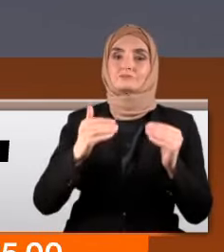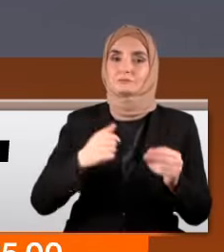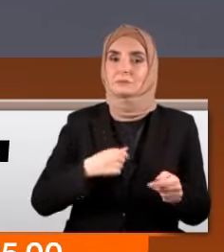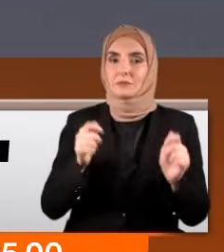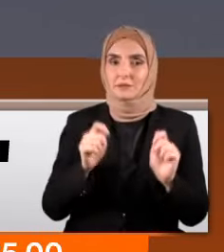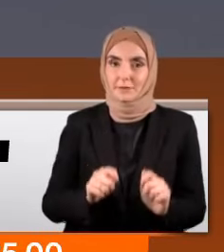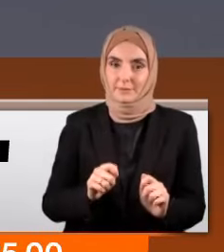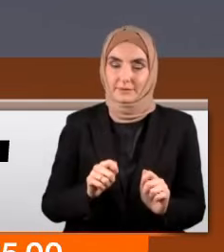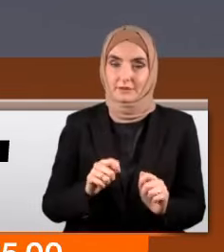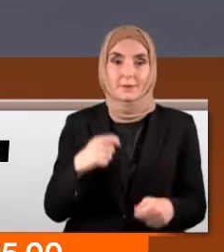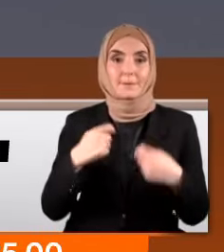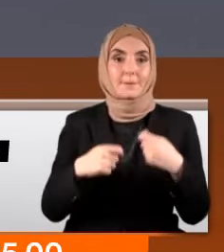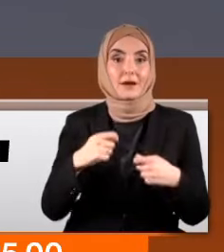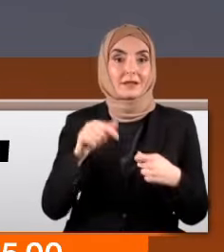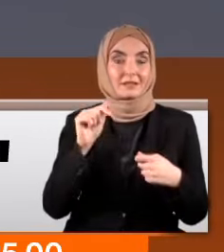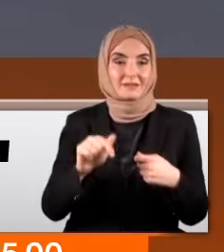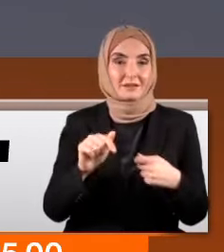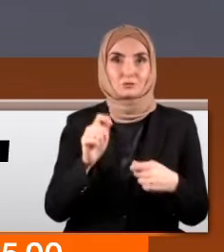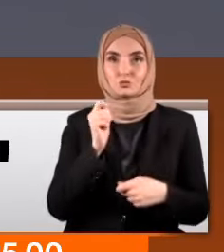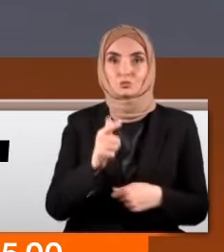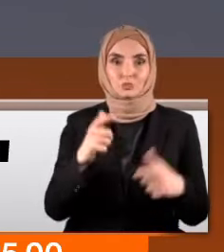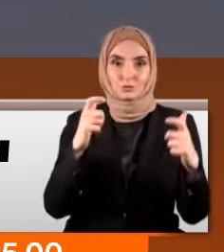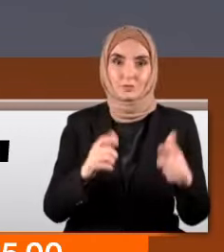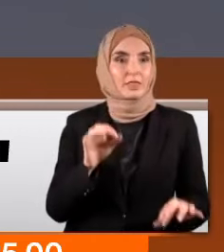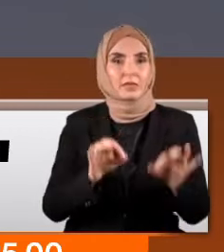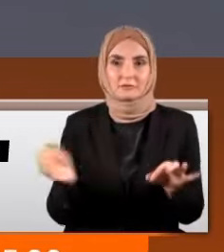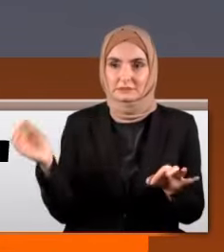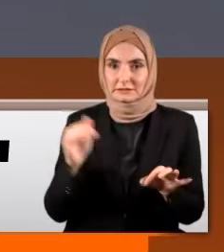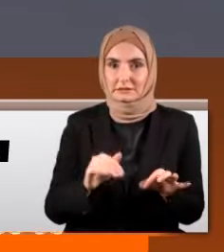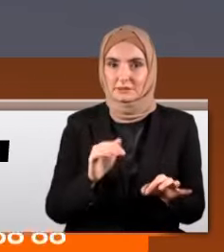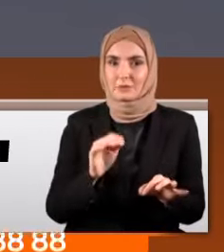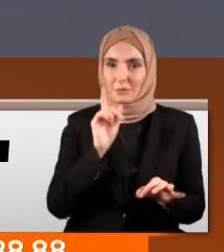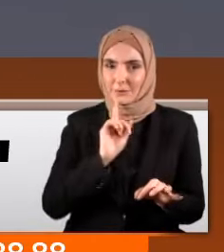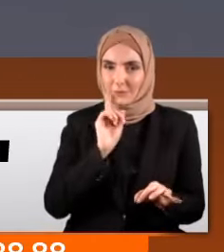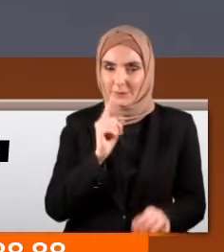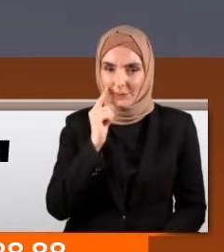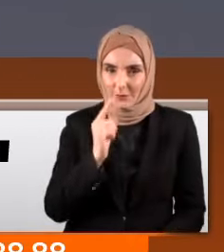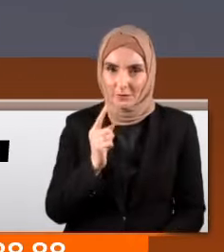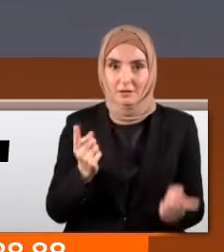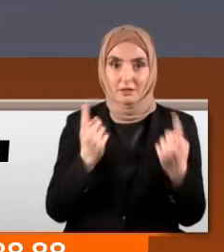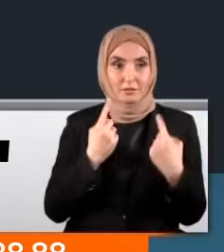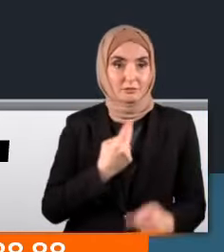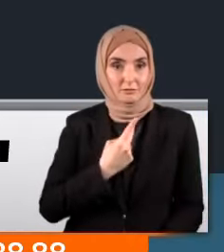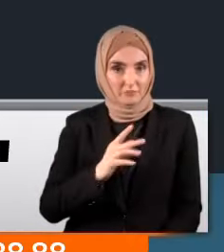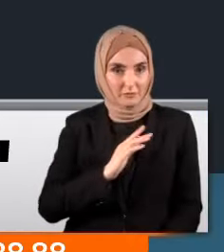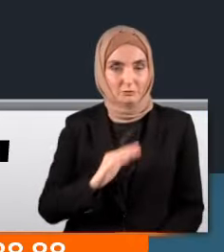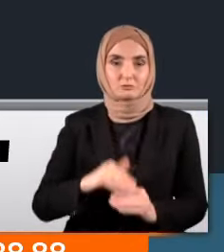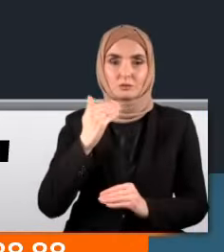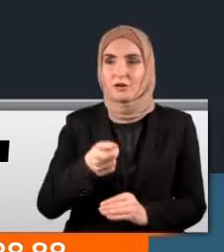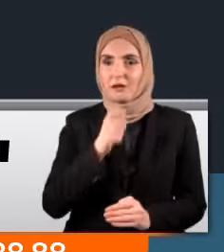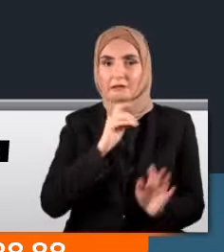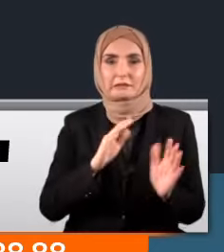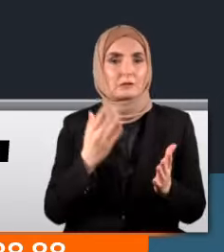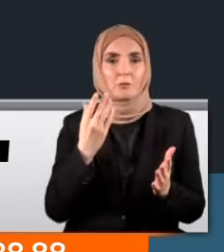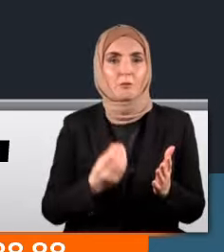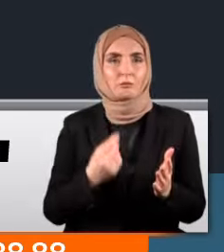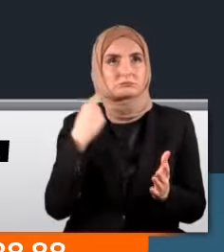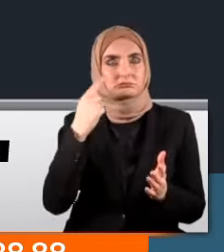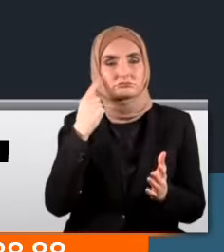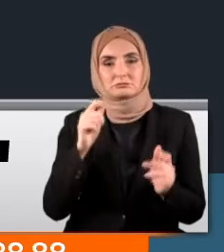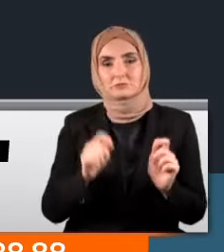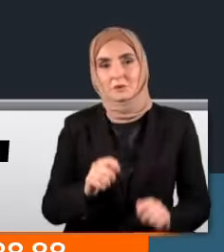şubeye teftişe gelebilirdi. Yetki tamamen bendeydi. Sonradan nasıl böyle bir hataya düşmüşüz dediler. Bu kişi kim? Ötelenen